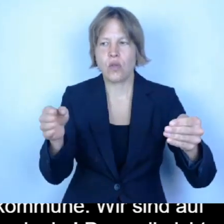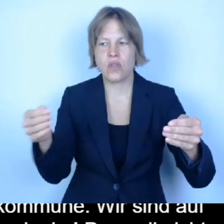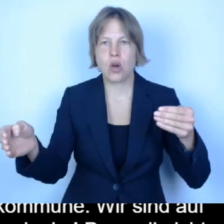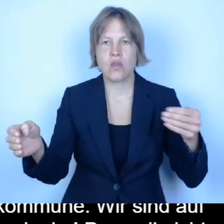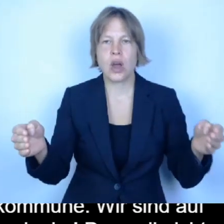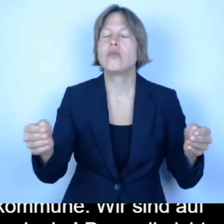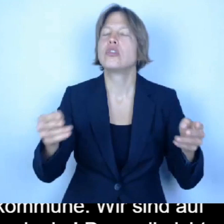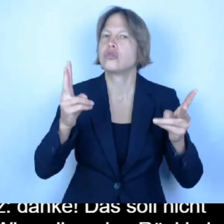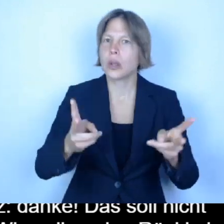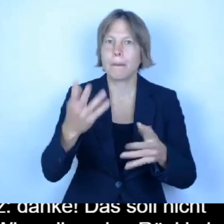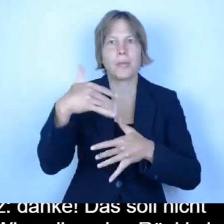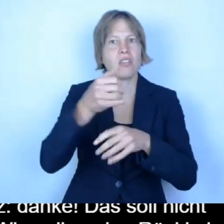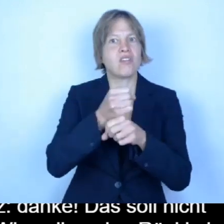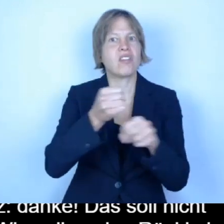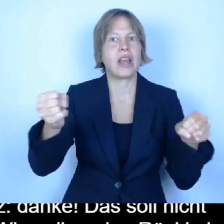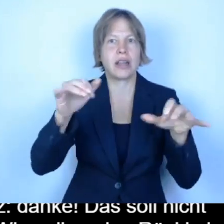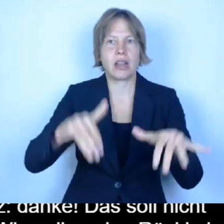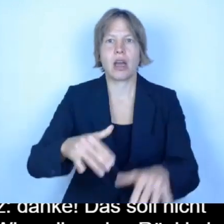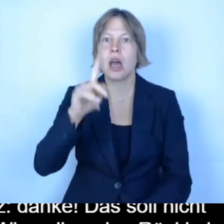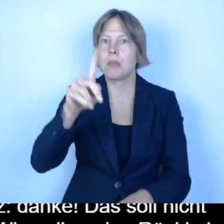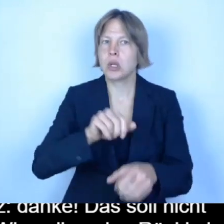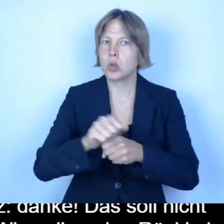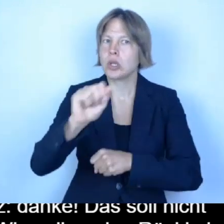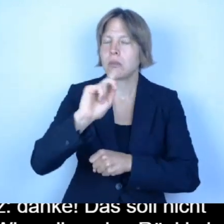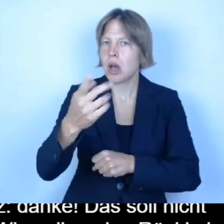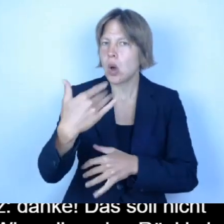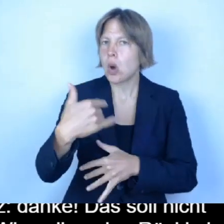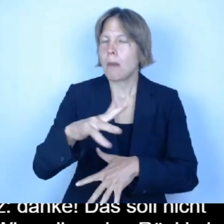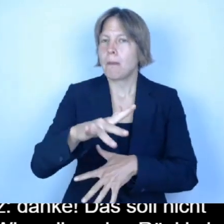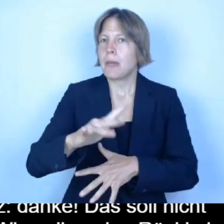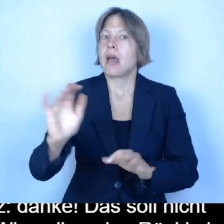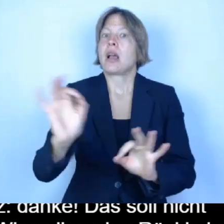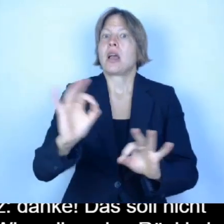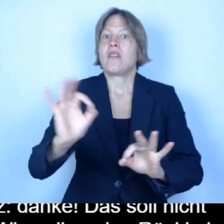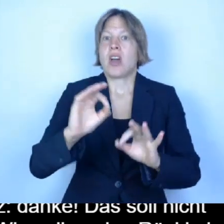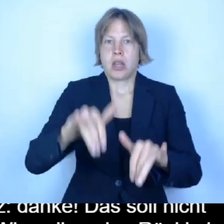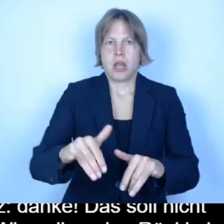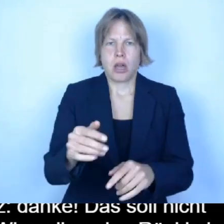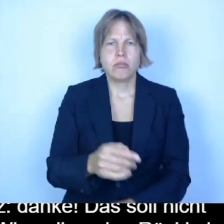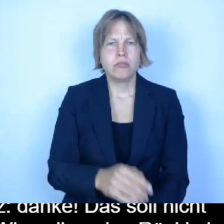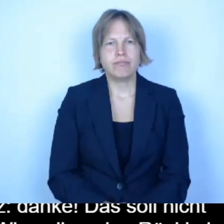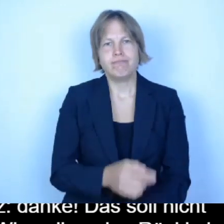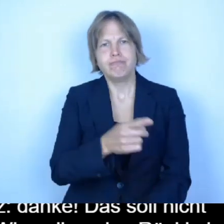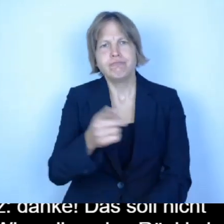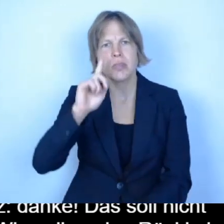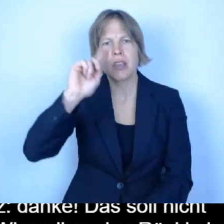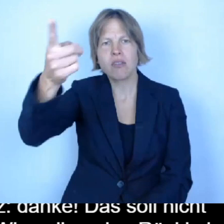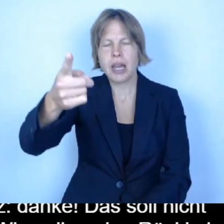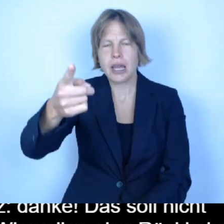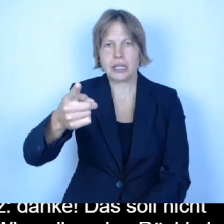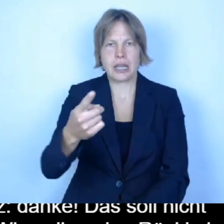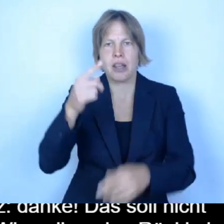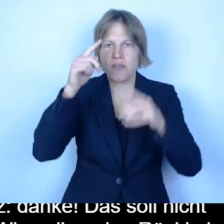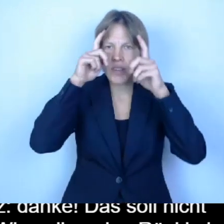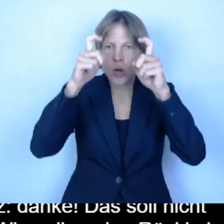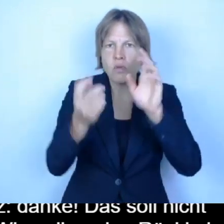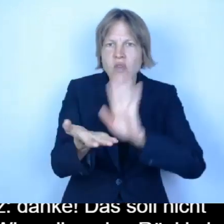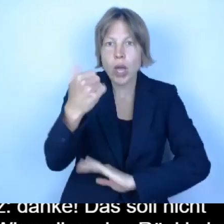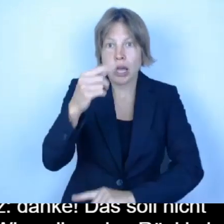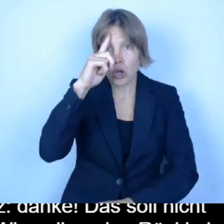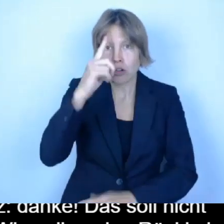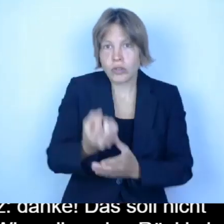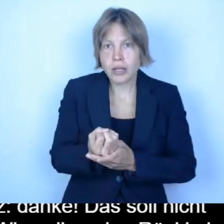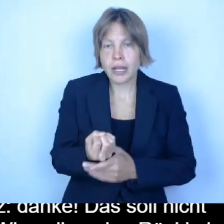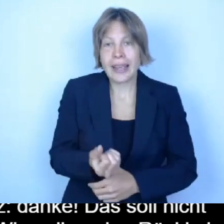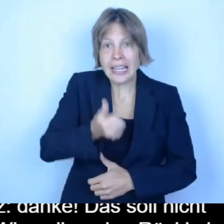Virus nicht in Deutschland entstanden. Insofern ist Vorsicht und Bedächtigkeit an der Stelle besser als